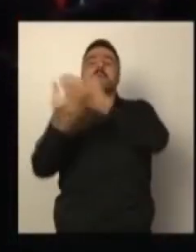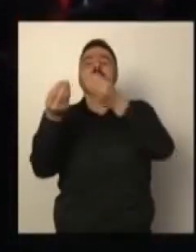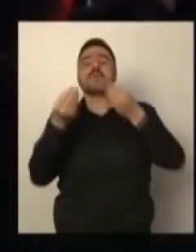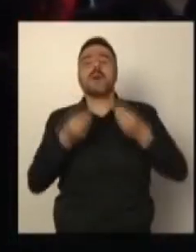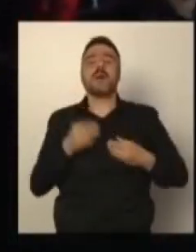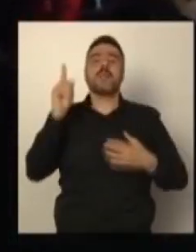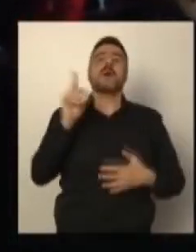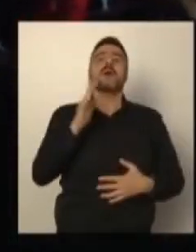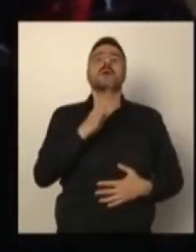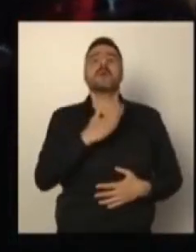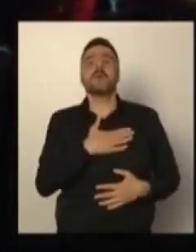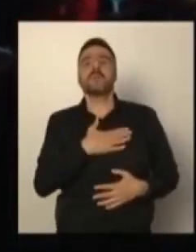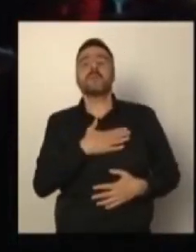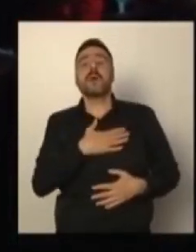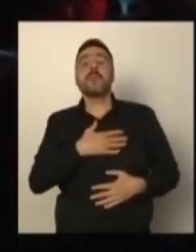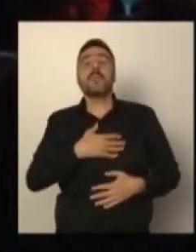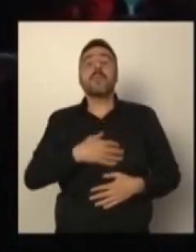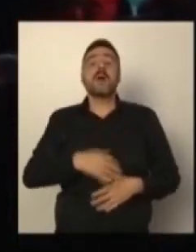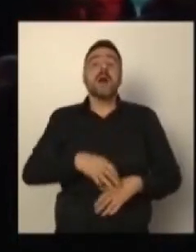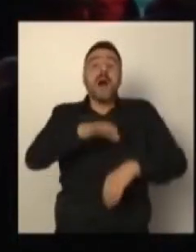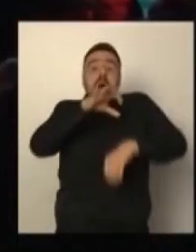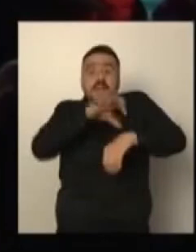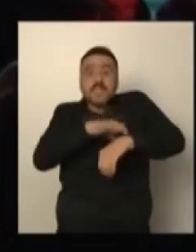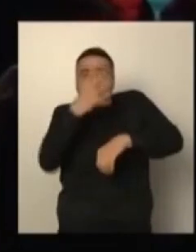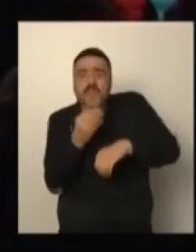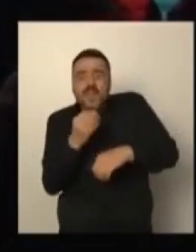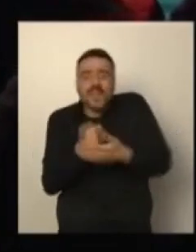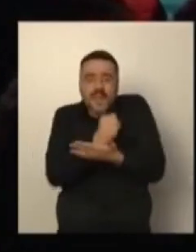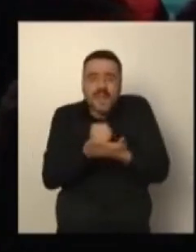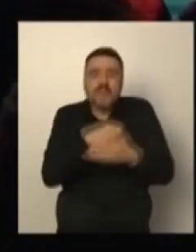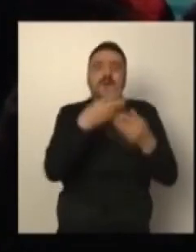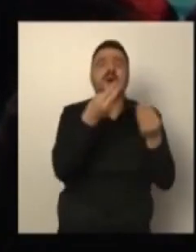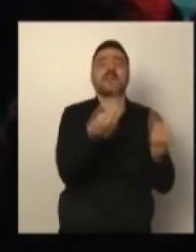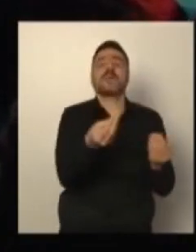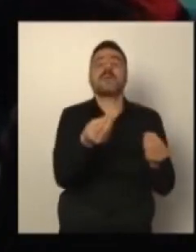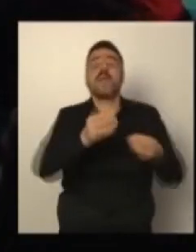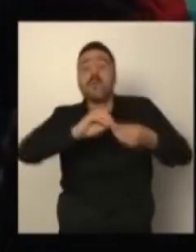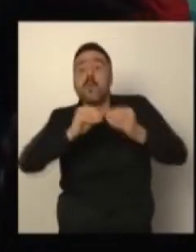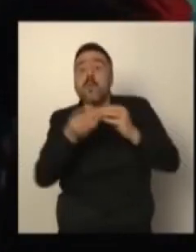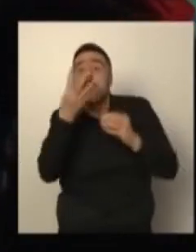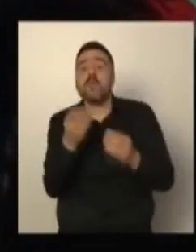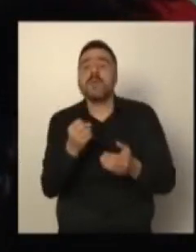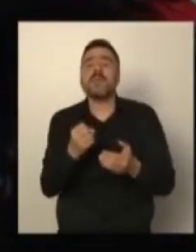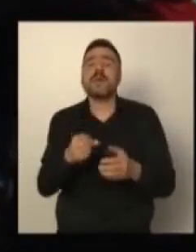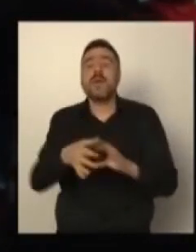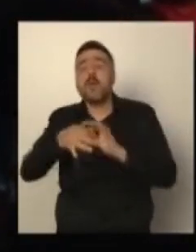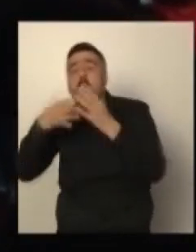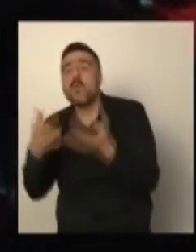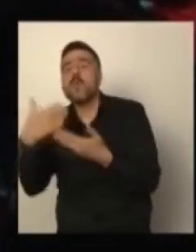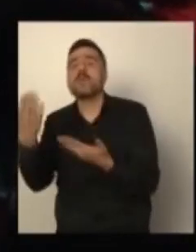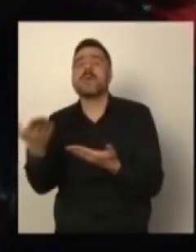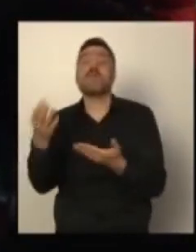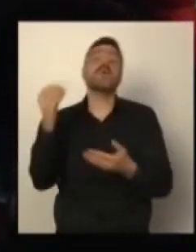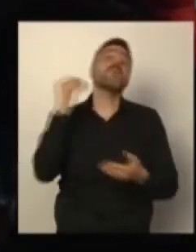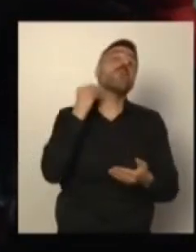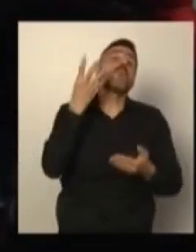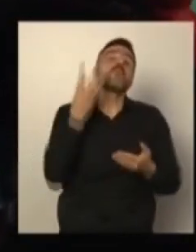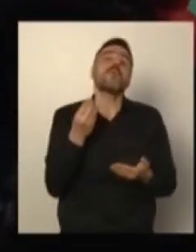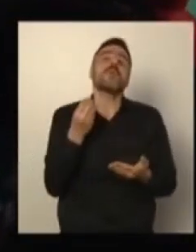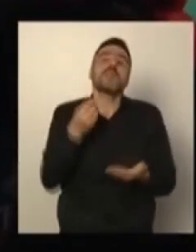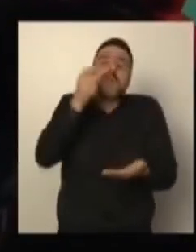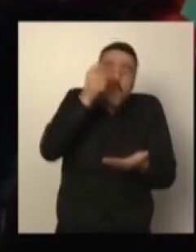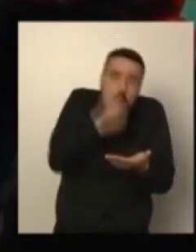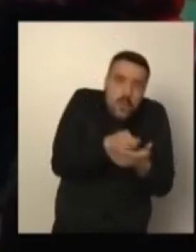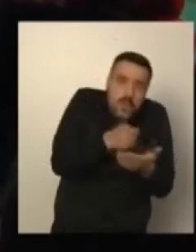Allah'ım, hasta kullarına şifalar, dertli kullarına devalar, borçlu kullarına